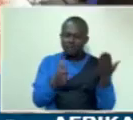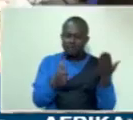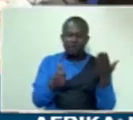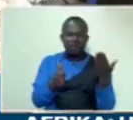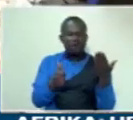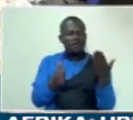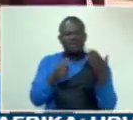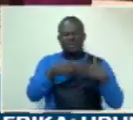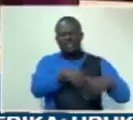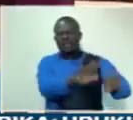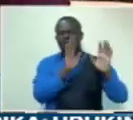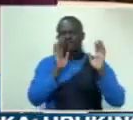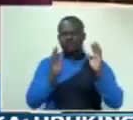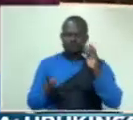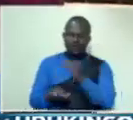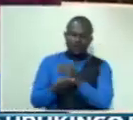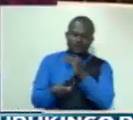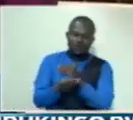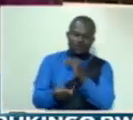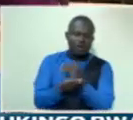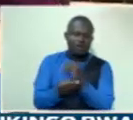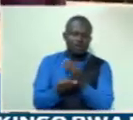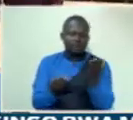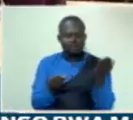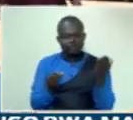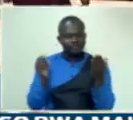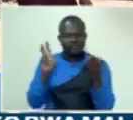ntabwo atereranwa ruswa